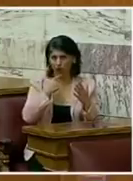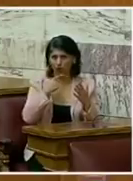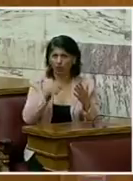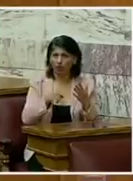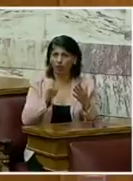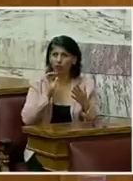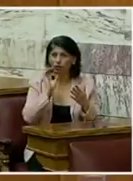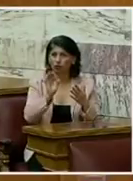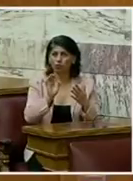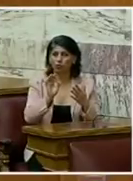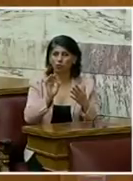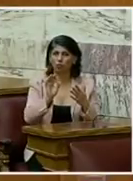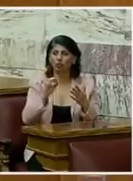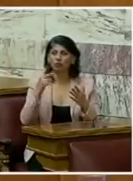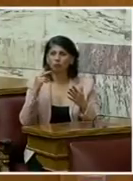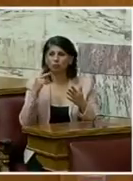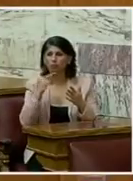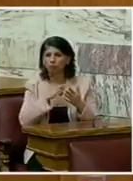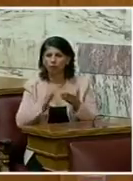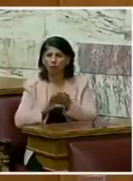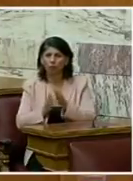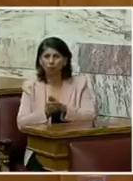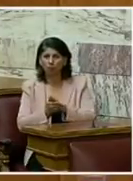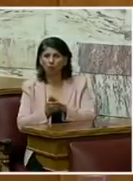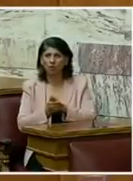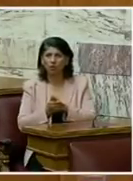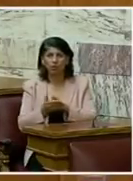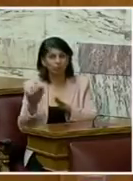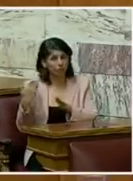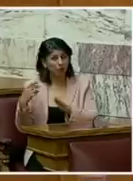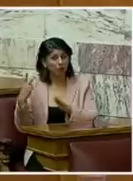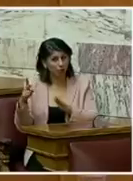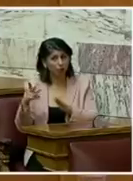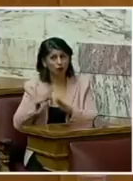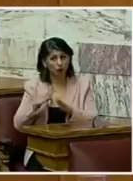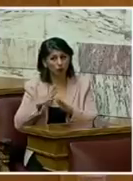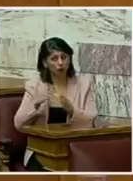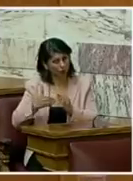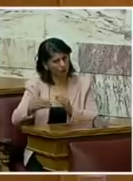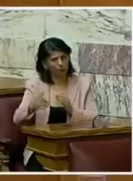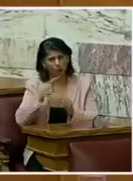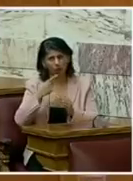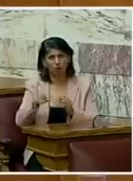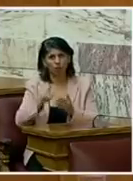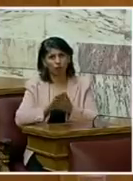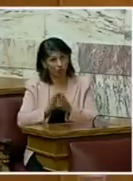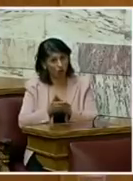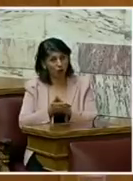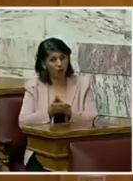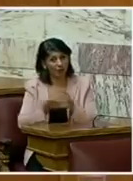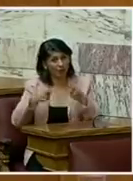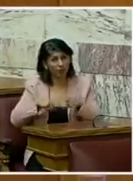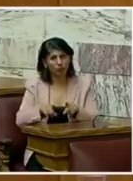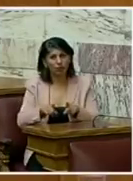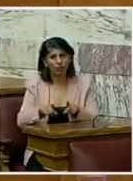με αρχισυνομότητα των πρωθυπουργών της χώρας και συνομότητες πρώην δικού σας ανθρώπους και τώρα δικού σας, θα σας το πω παρακάτω. Αυτό είναι σκυβωρία. Και ταυτόχρονα